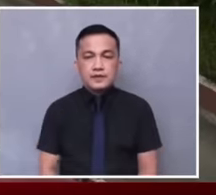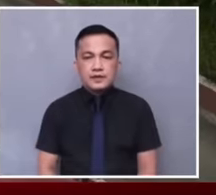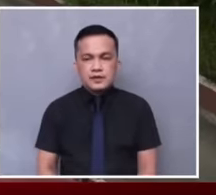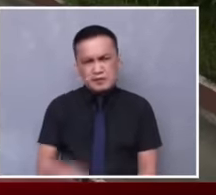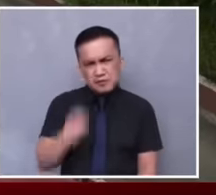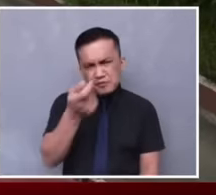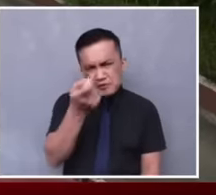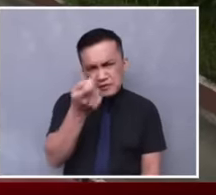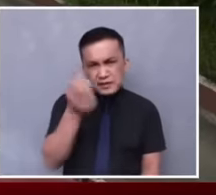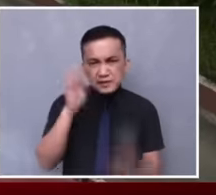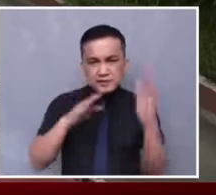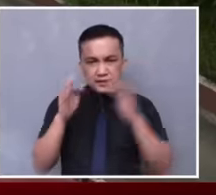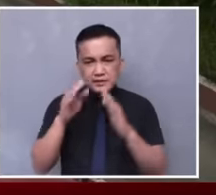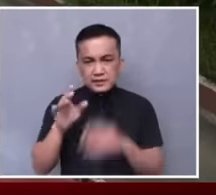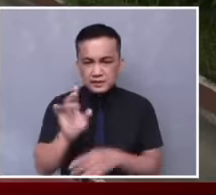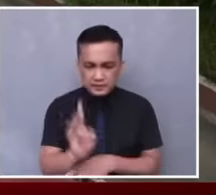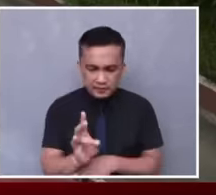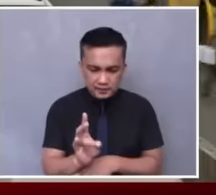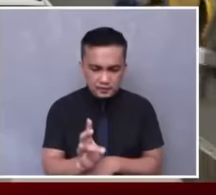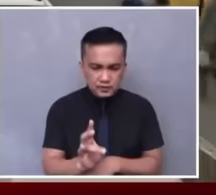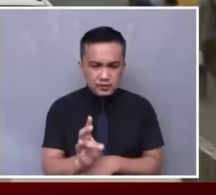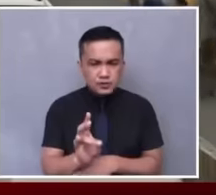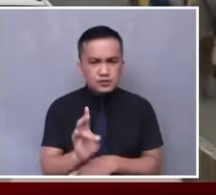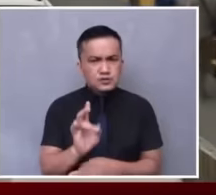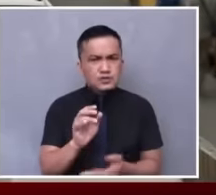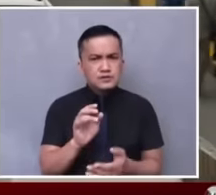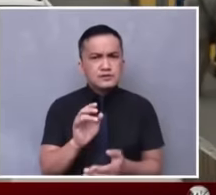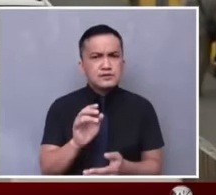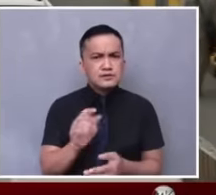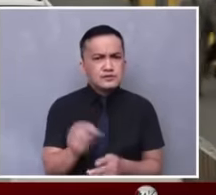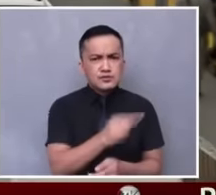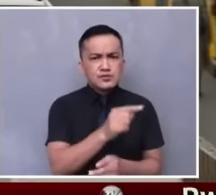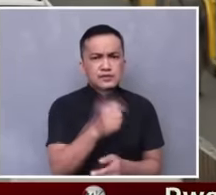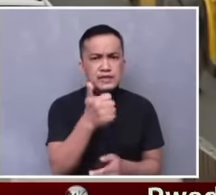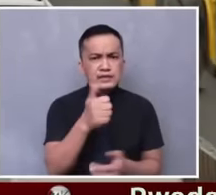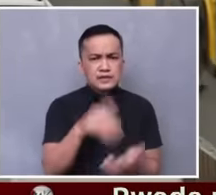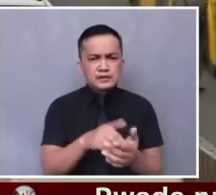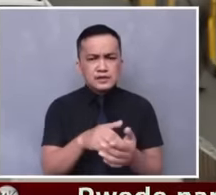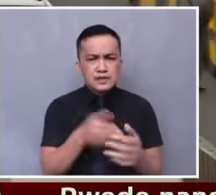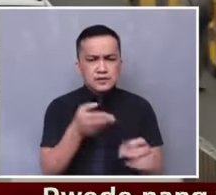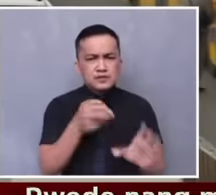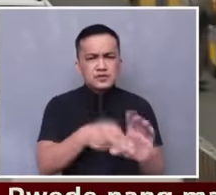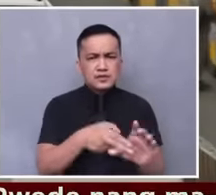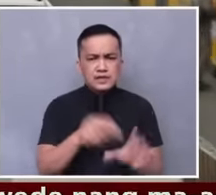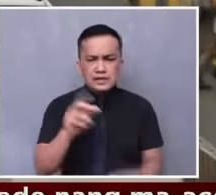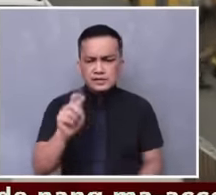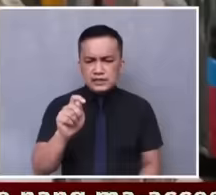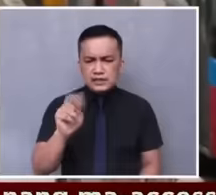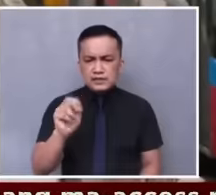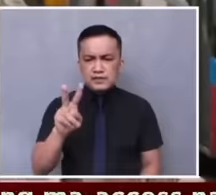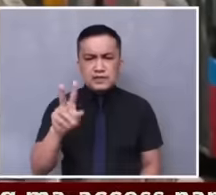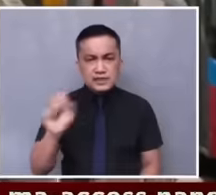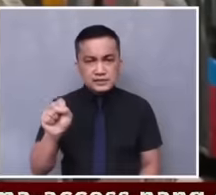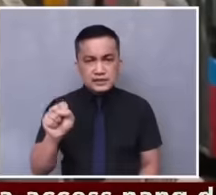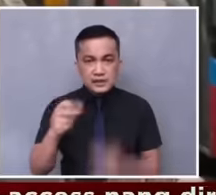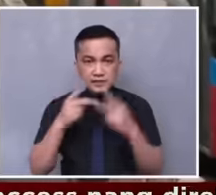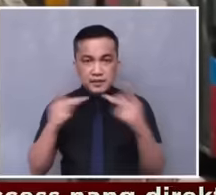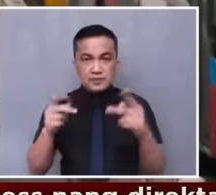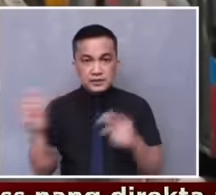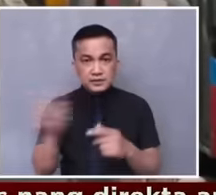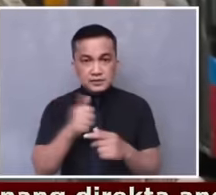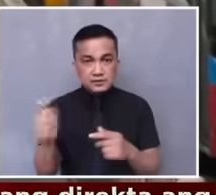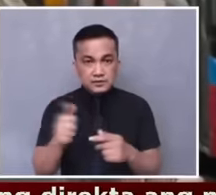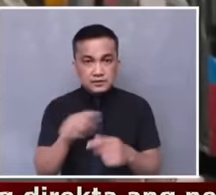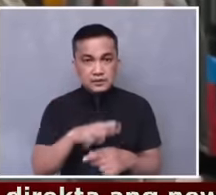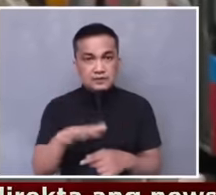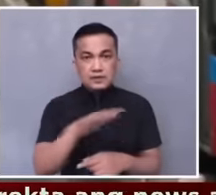sa 7 to 10,000 vehicles na pasok bilang TNVS. Public transport kasi ang touring sa mga yan,